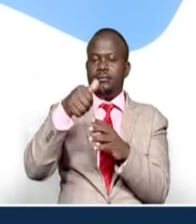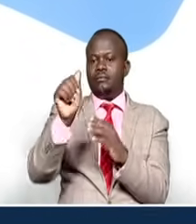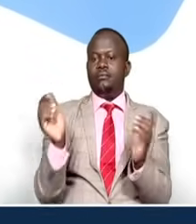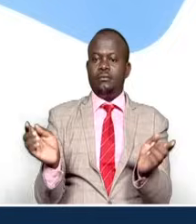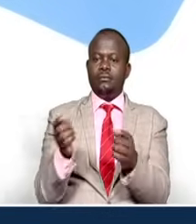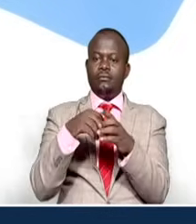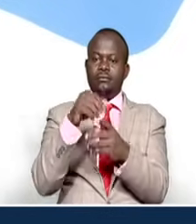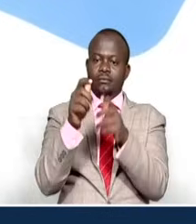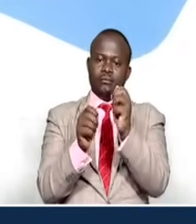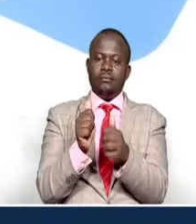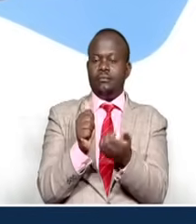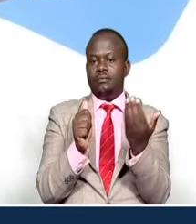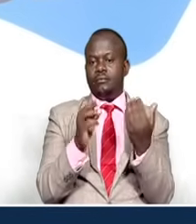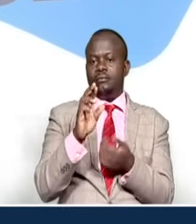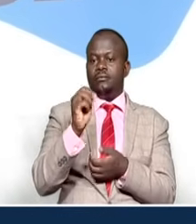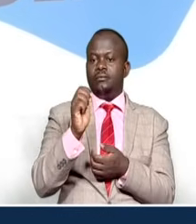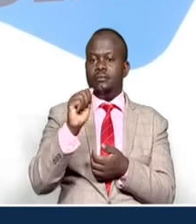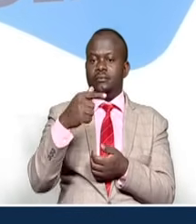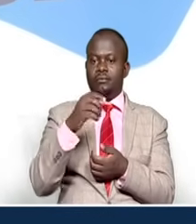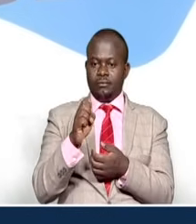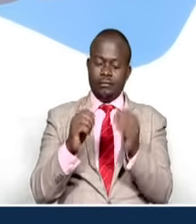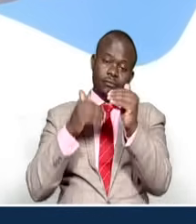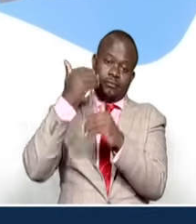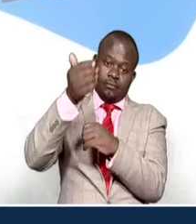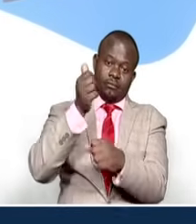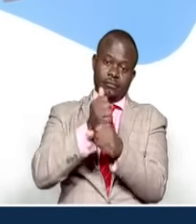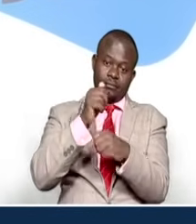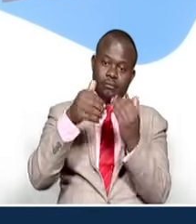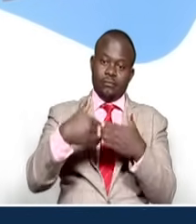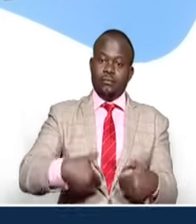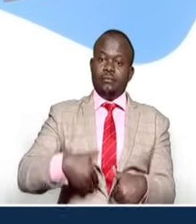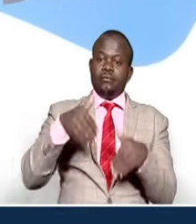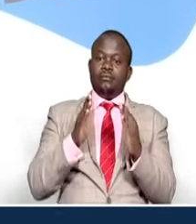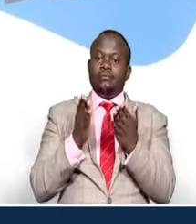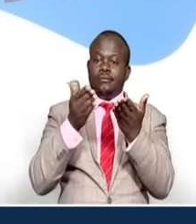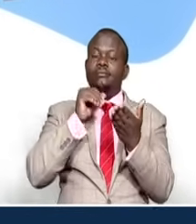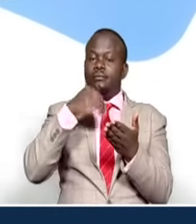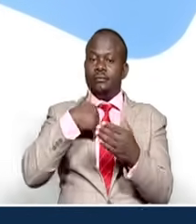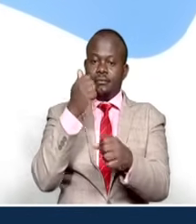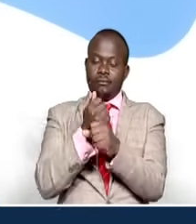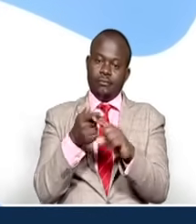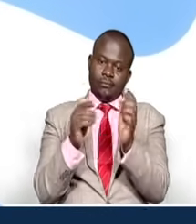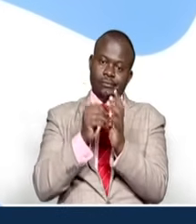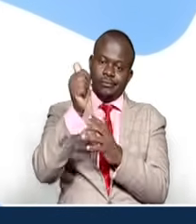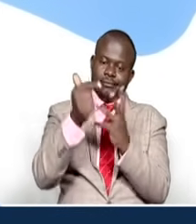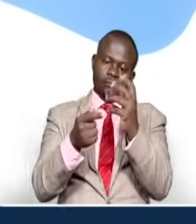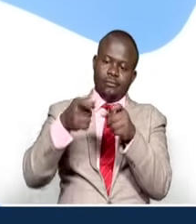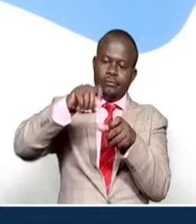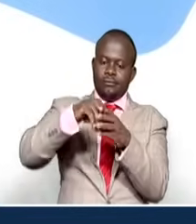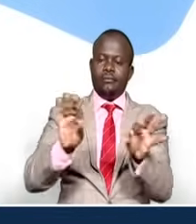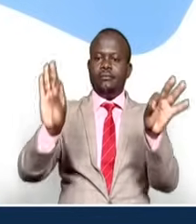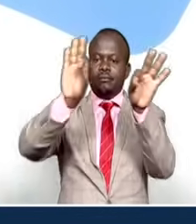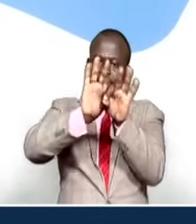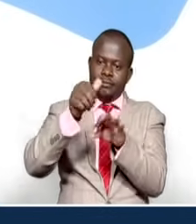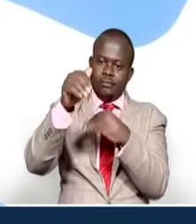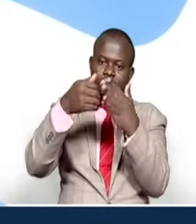nk'umukamo, amata, za fromage, hanyuma ababikora bakaba urubyiruko rwa hano rushomereye, kandi ibyo bintu byongerewe agaciro ni nabyo